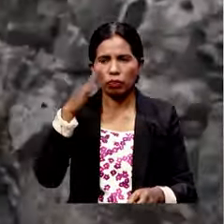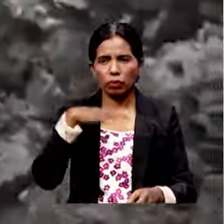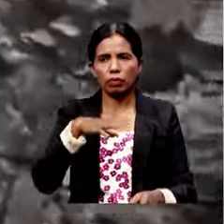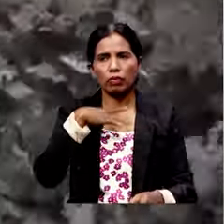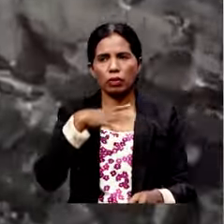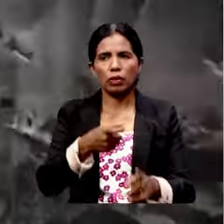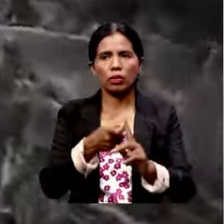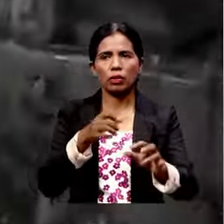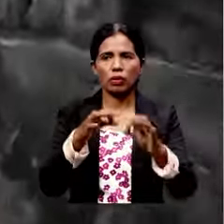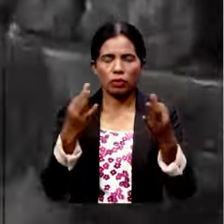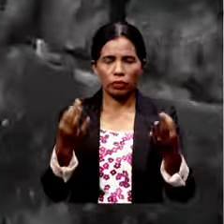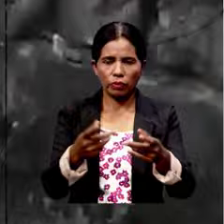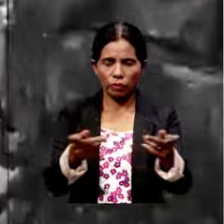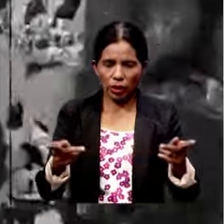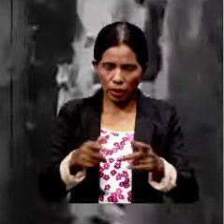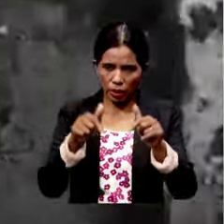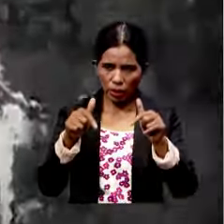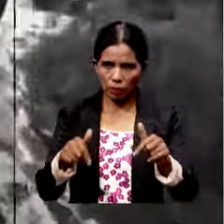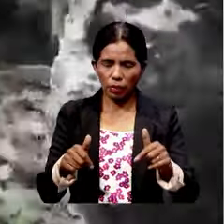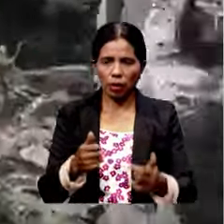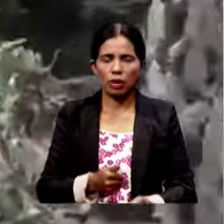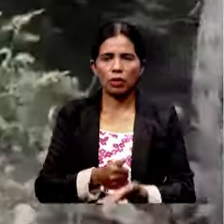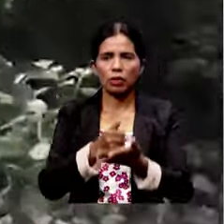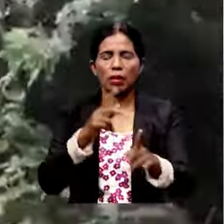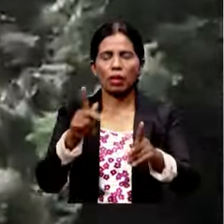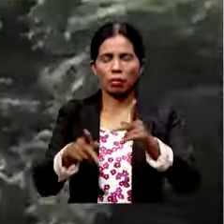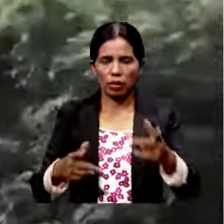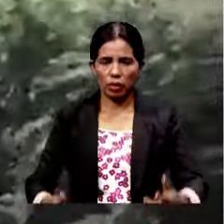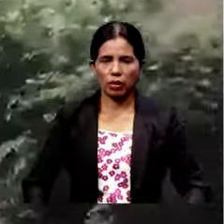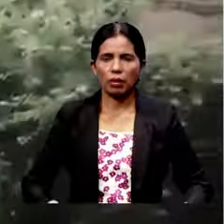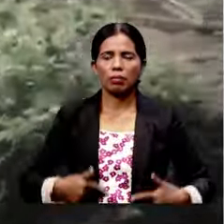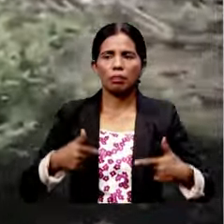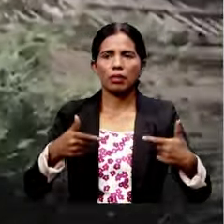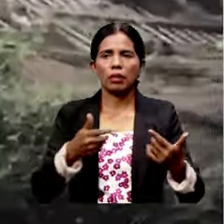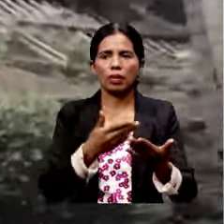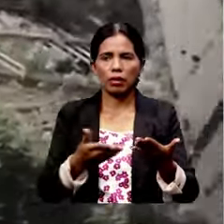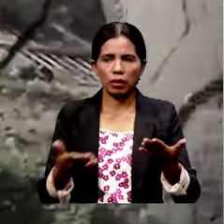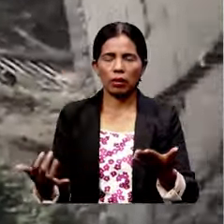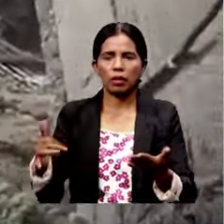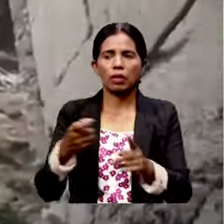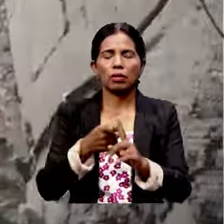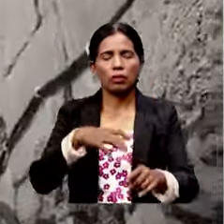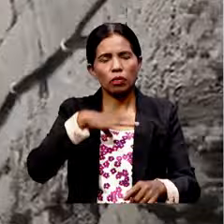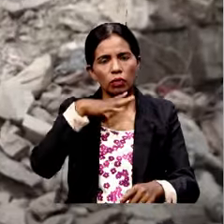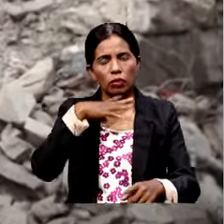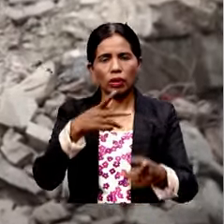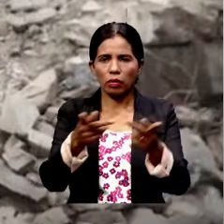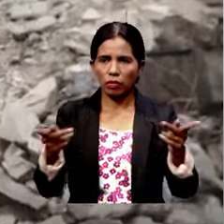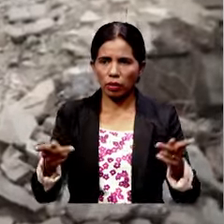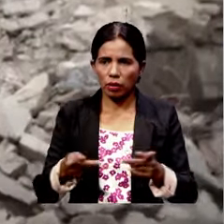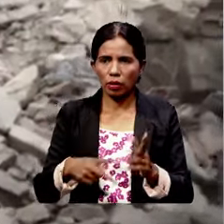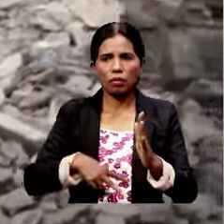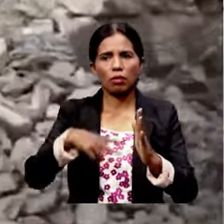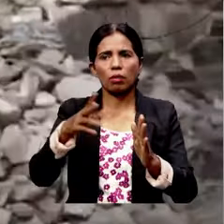husi fati ne bele hatutang ona ema balung ne moris. Sasan restu sira husi lixu fati ia valor